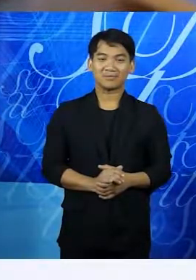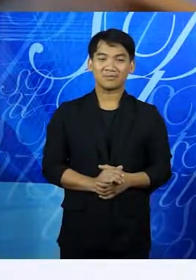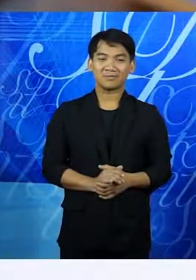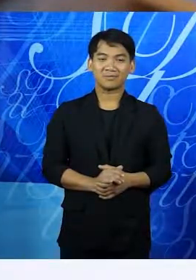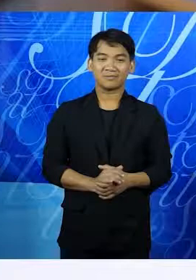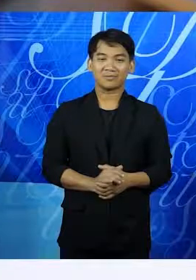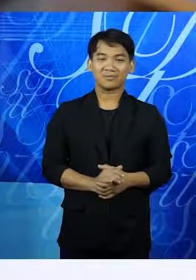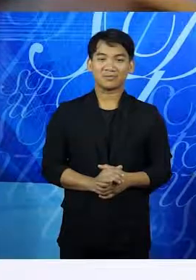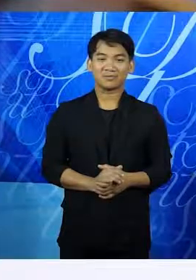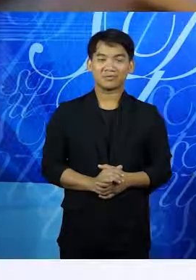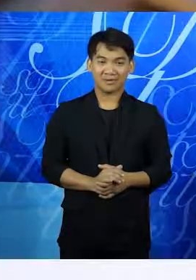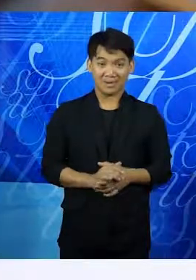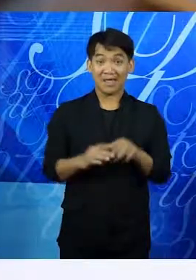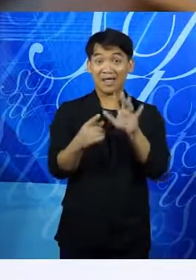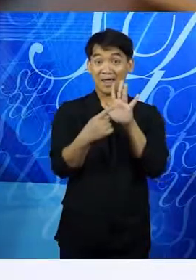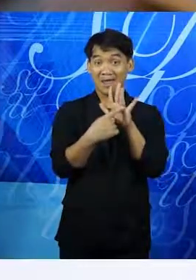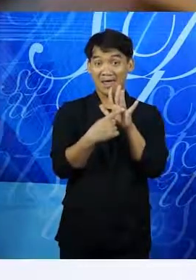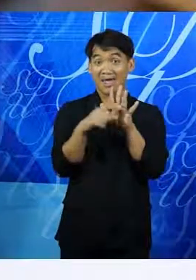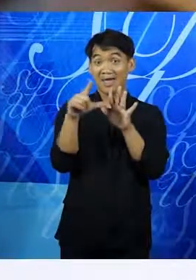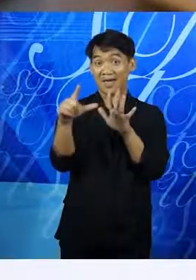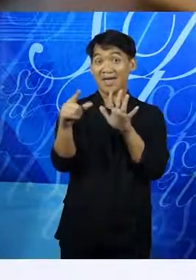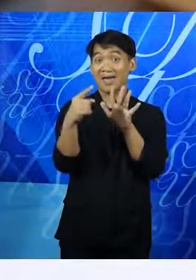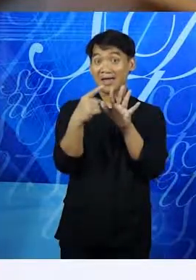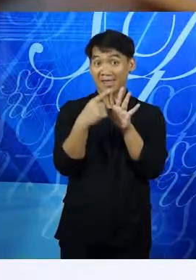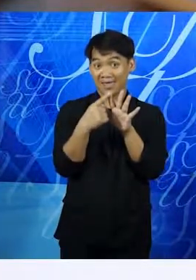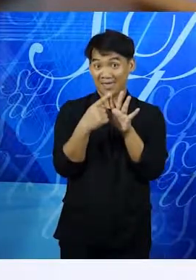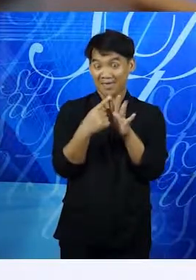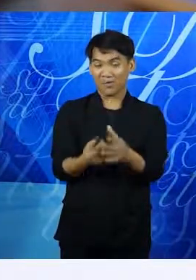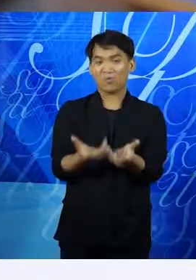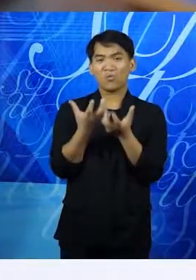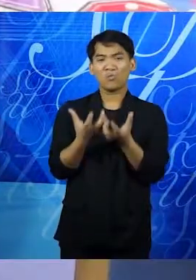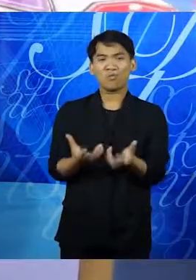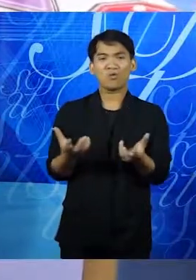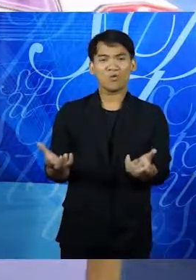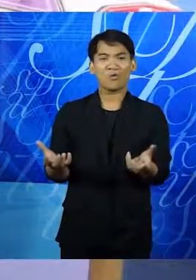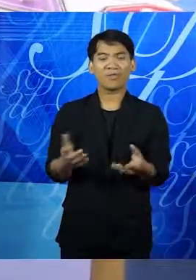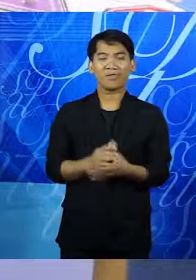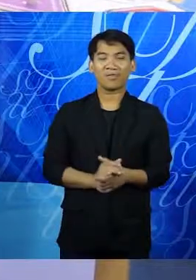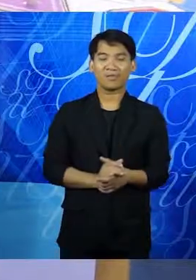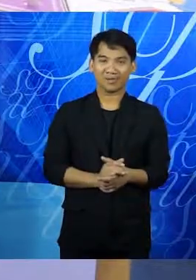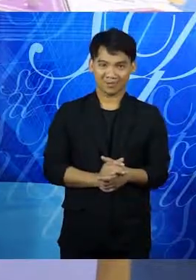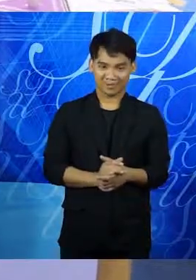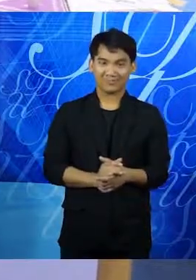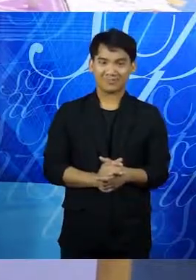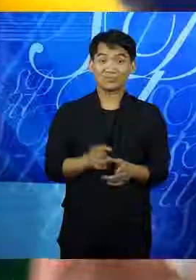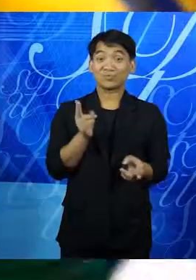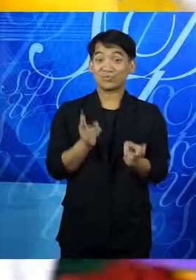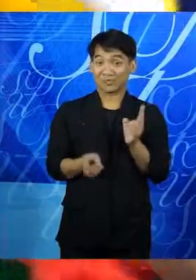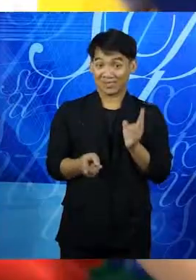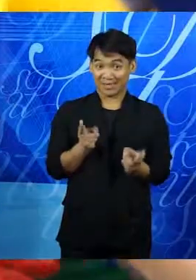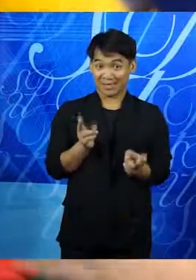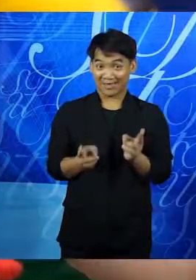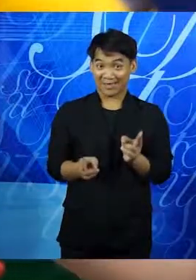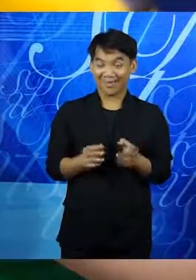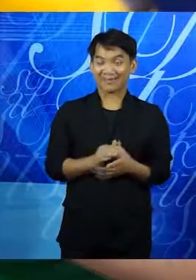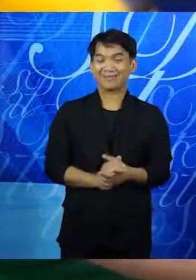้ตุ๊กตา และ แป้นเลยค่ะ เก่งมากค่ะตุ๊กตานี่ไง